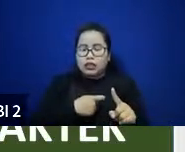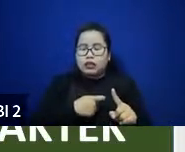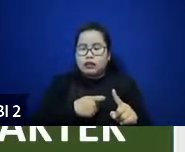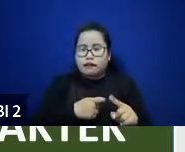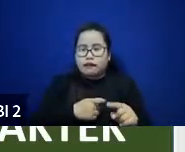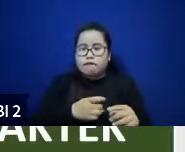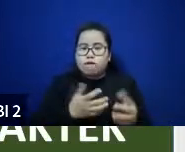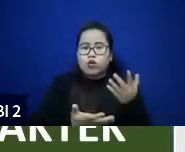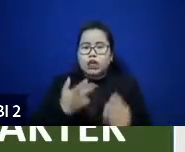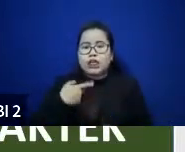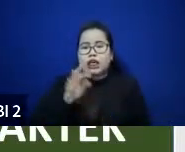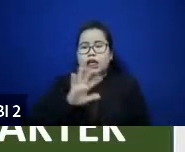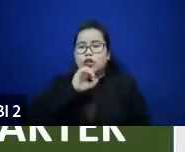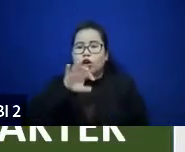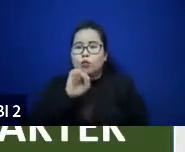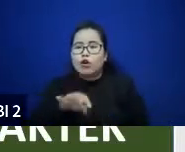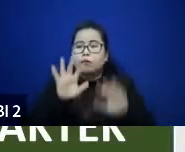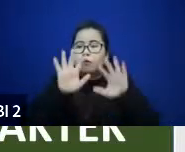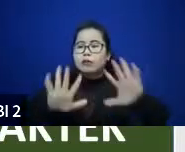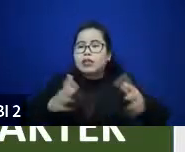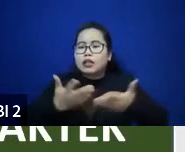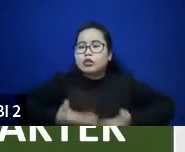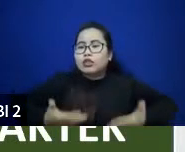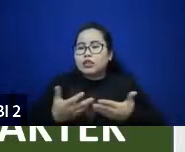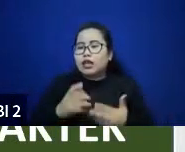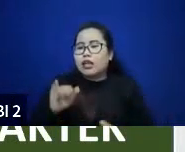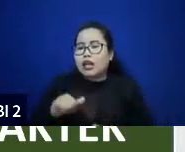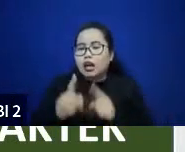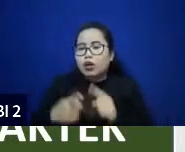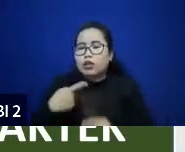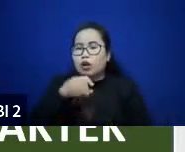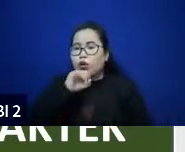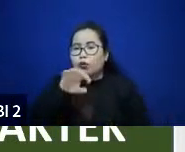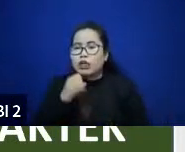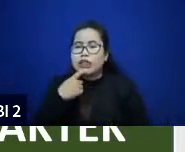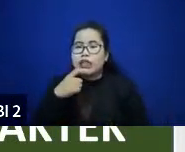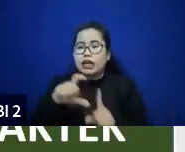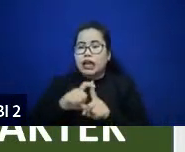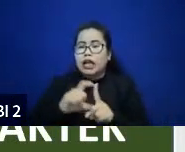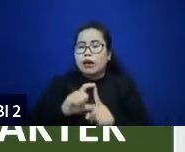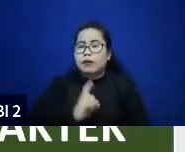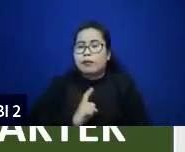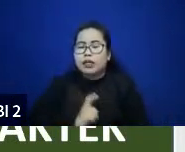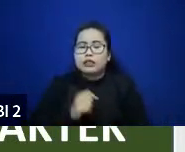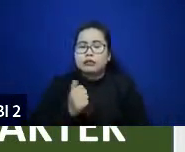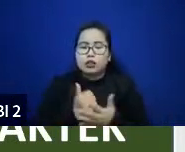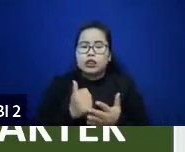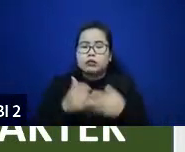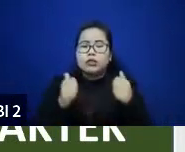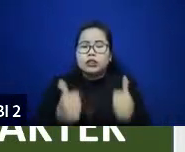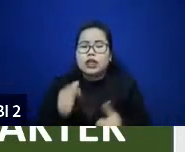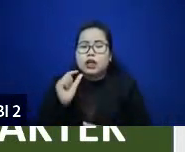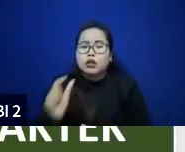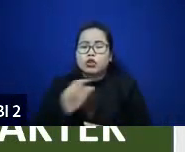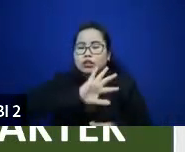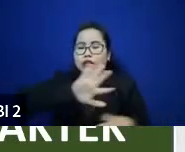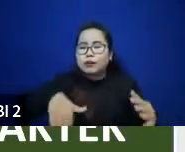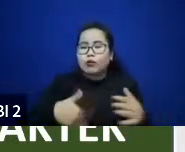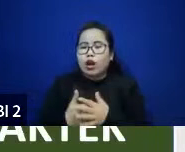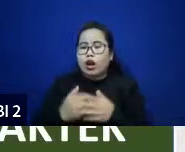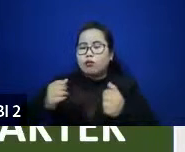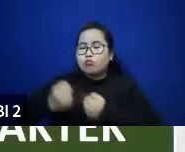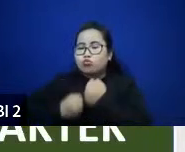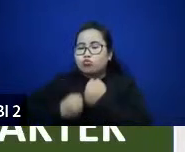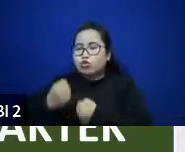kita enggak hanya ngomongin sosial media gede karena kalau kita ngomongin data pribadi itu bisa berlaku untuk semua perusahaan